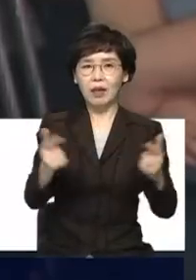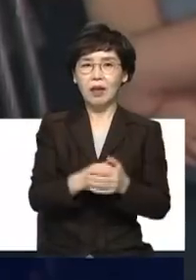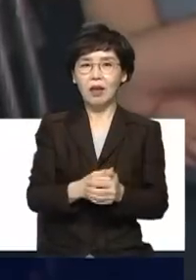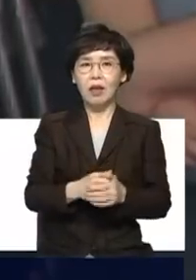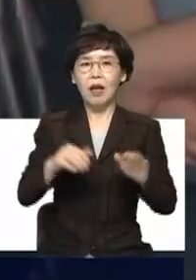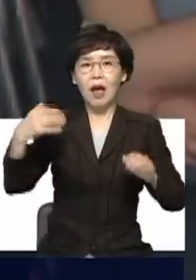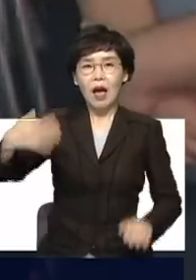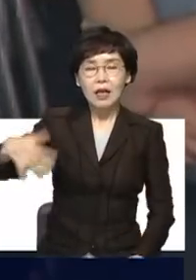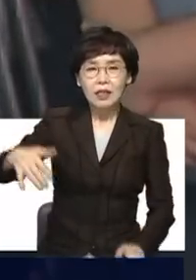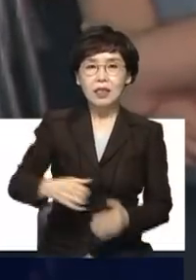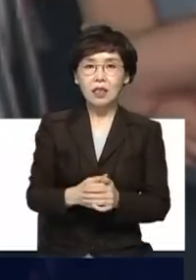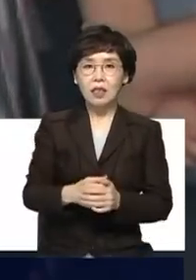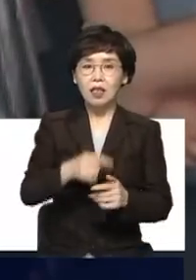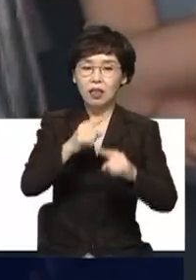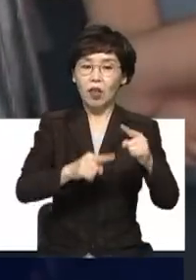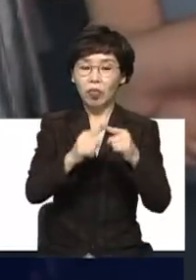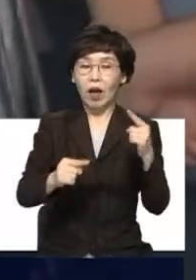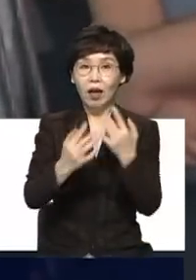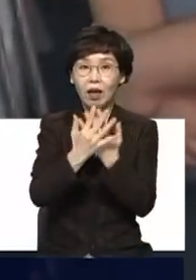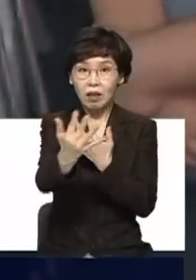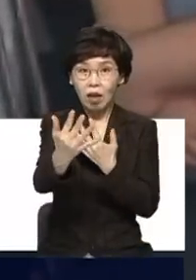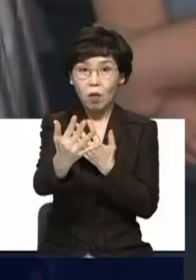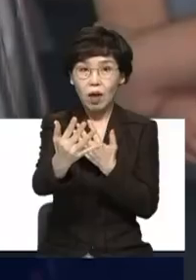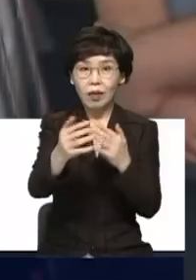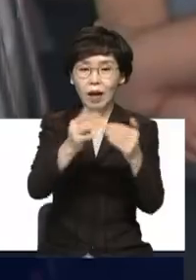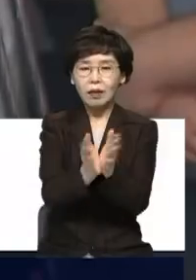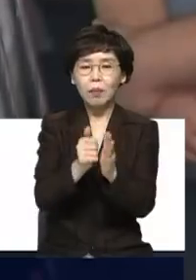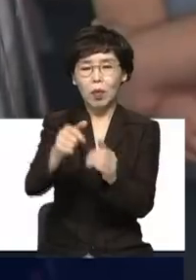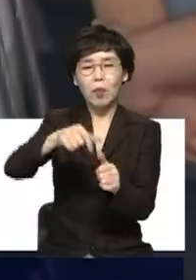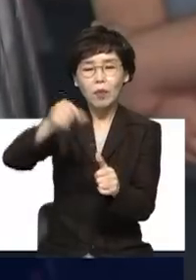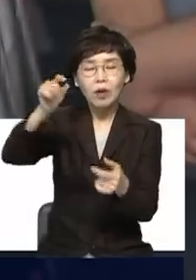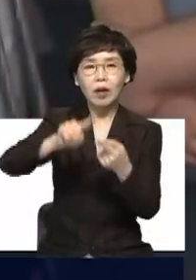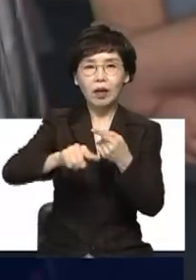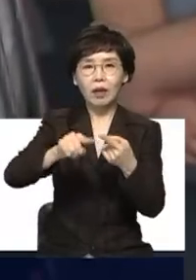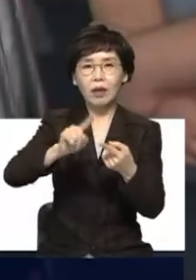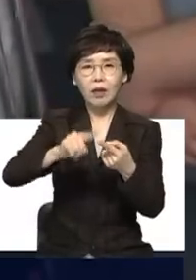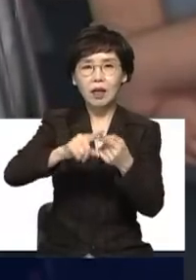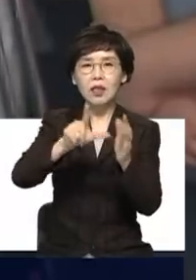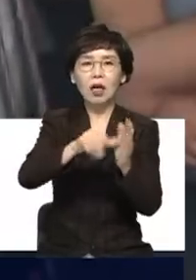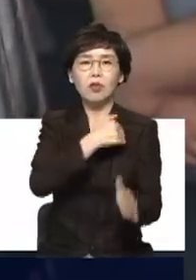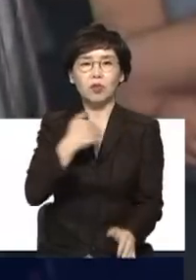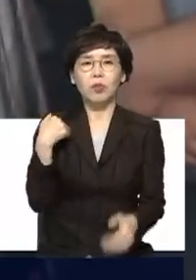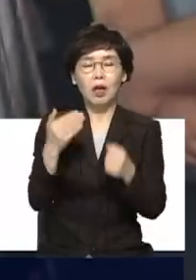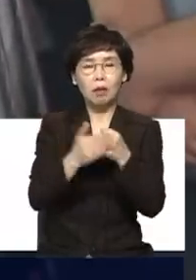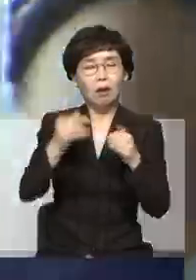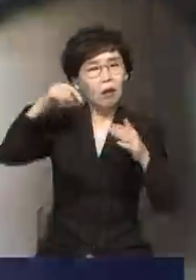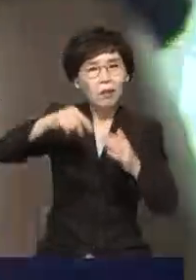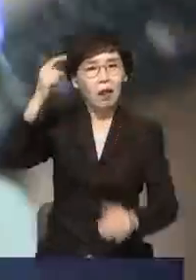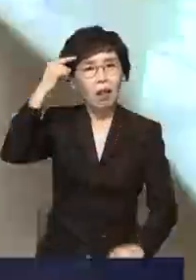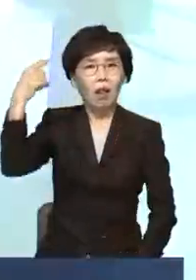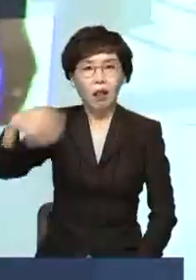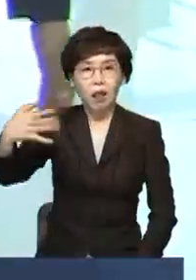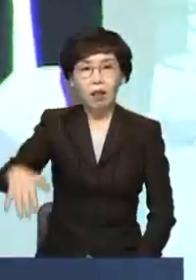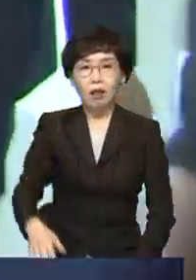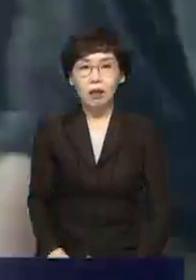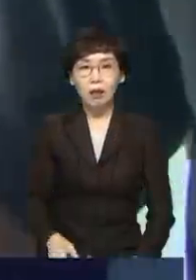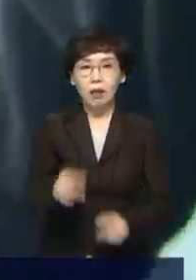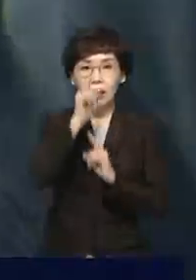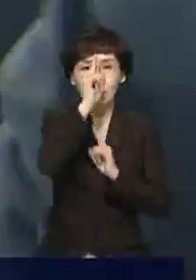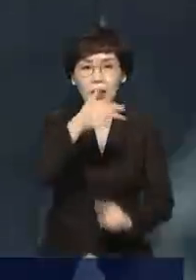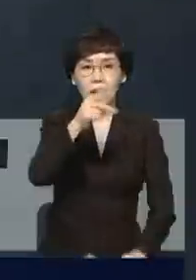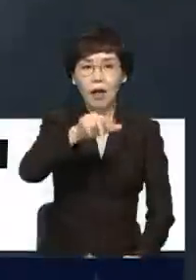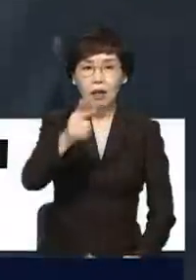아직까지 전당대회 부분에 대해서는 시간이 많이 남아있어서 깊이 생각해보지 않았습니다. 이낙연 전